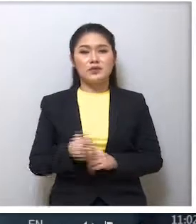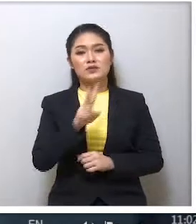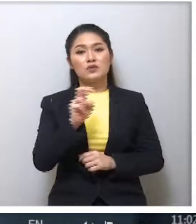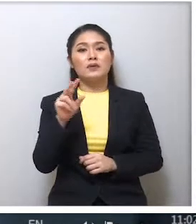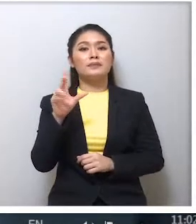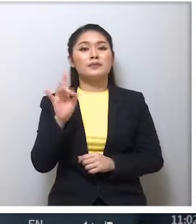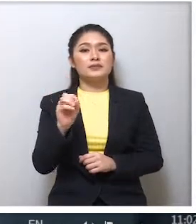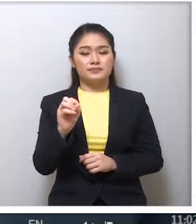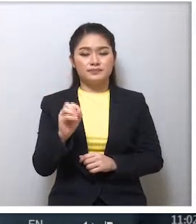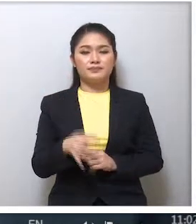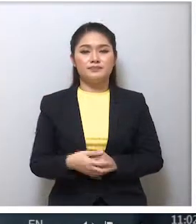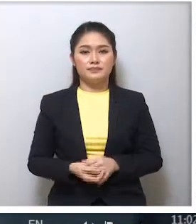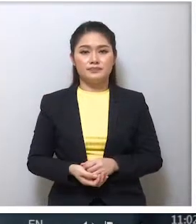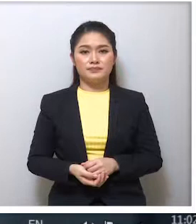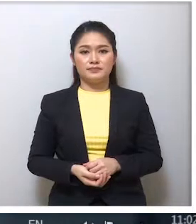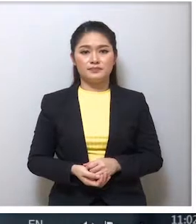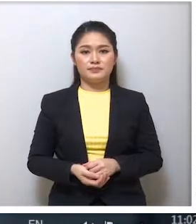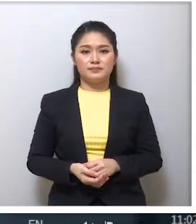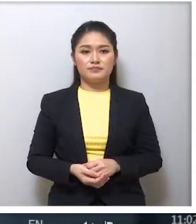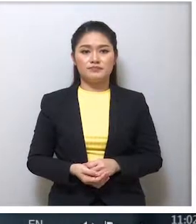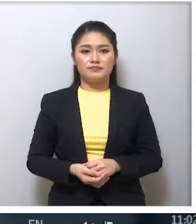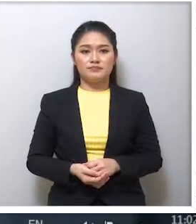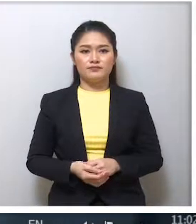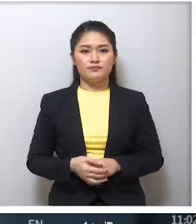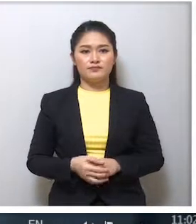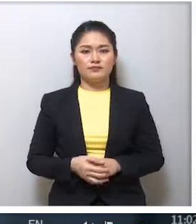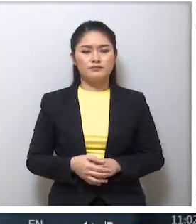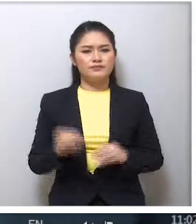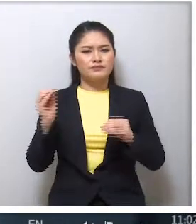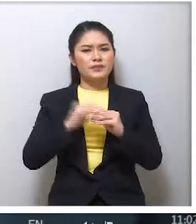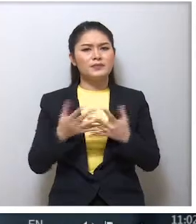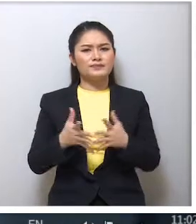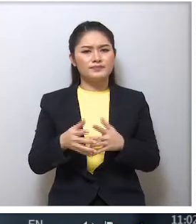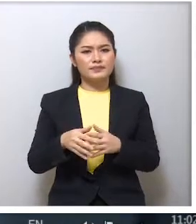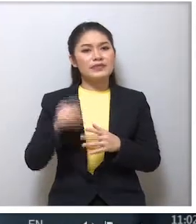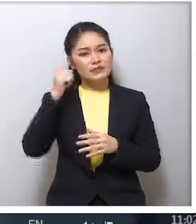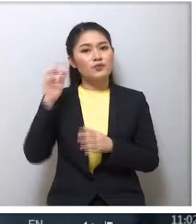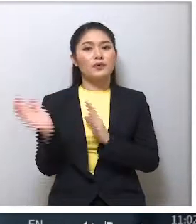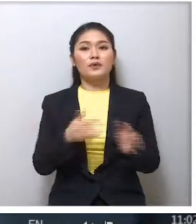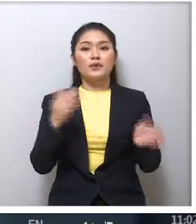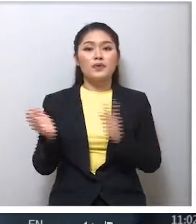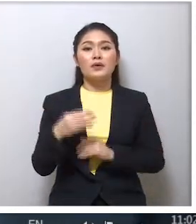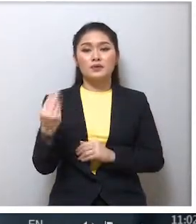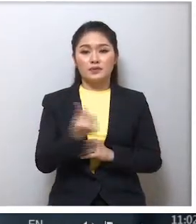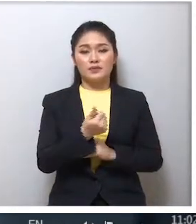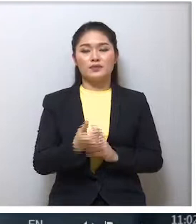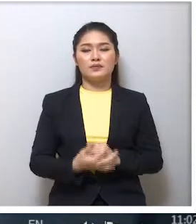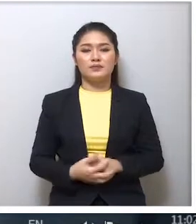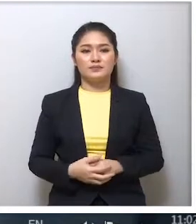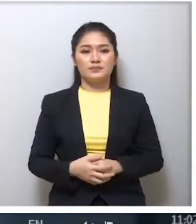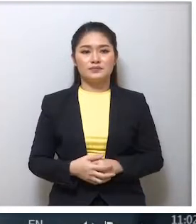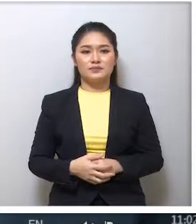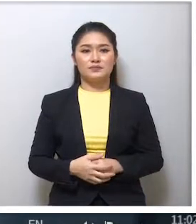1,280 นะครับอันนี้ไม่ได้ใส่เอฟเฟกต์เยอะน่าจะเรนเดอร์ได้เร็วอยู่